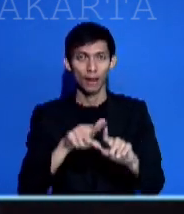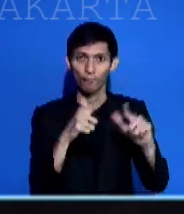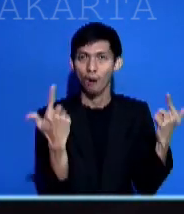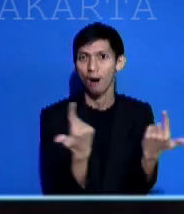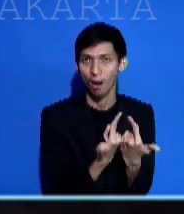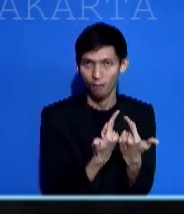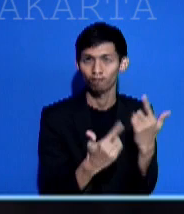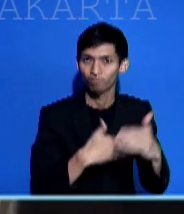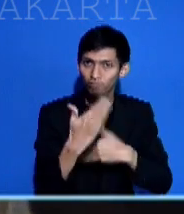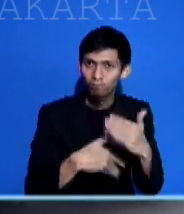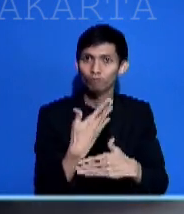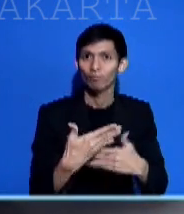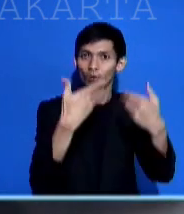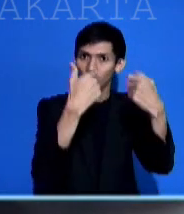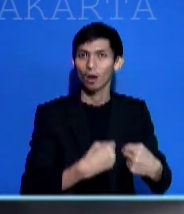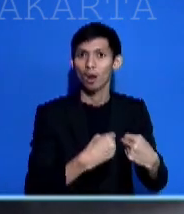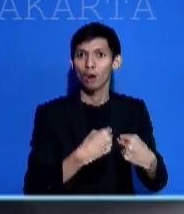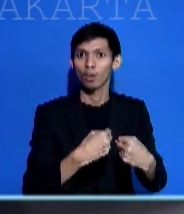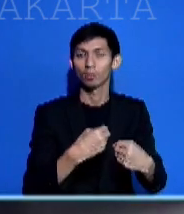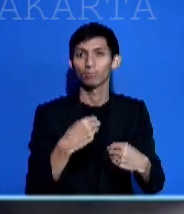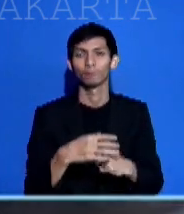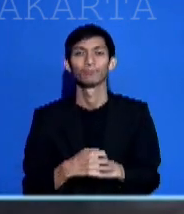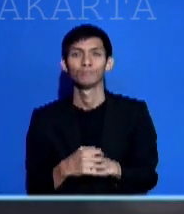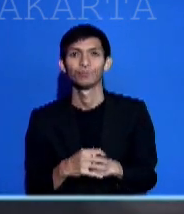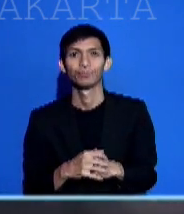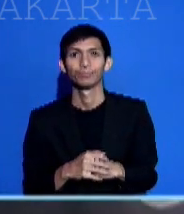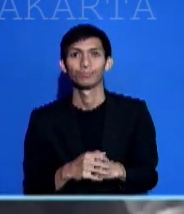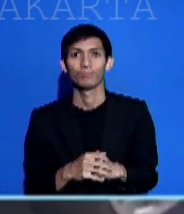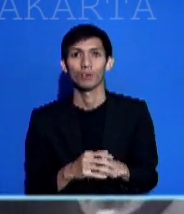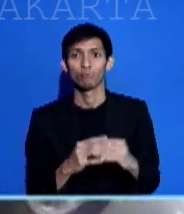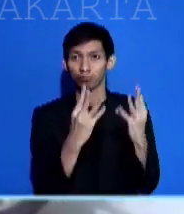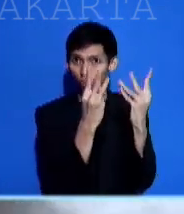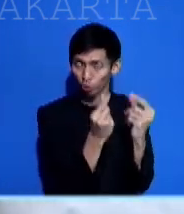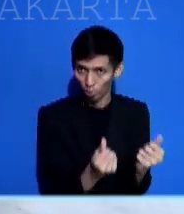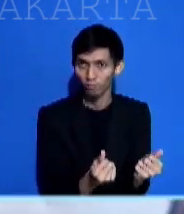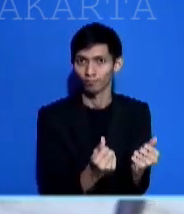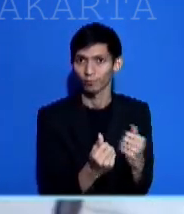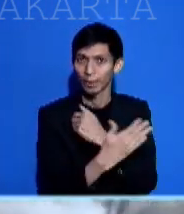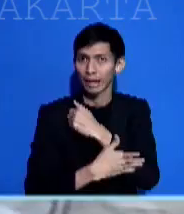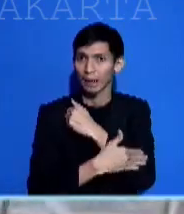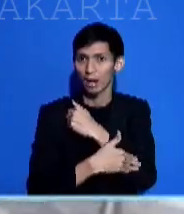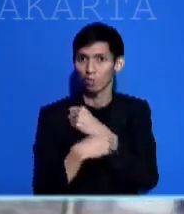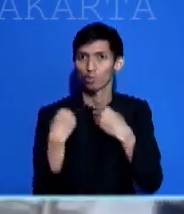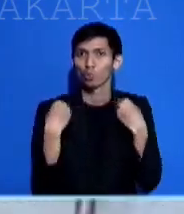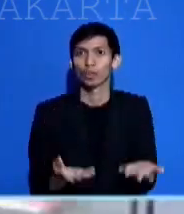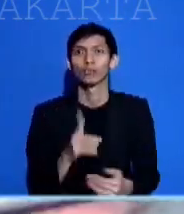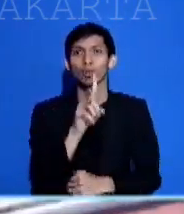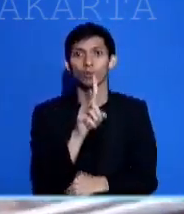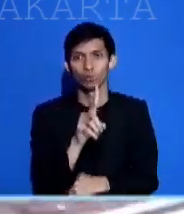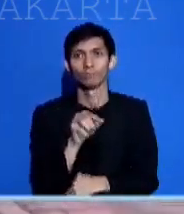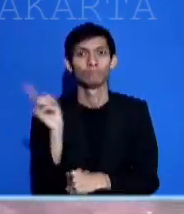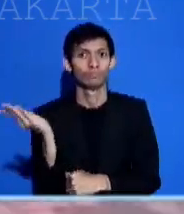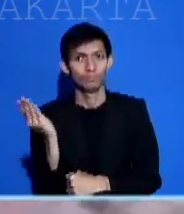2 Yogyakarta berdasarkan perhitungan dari inspektorat DIY kerugian negara yang ditimbulkan tersangka SM